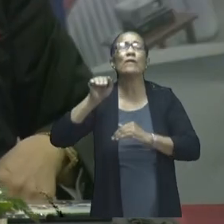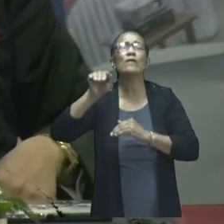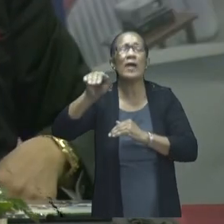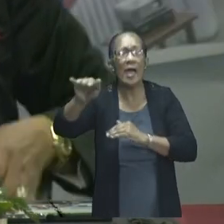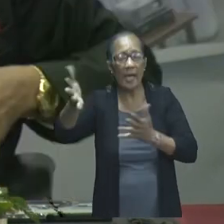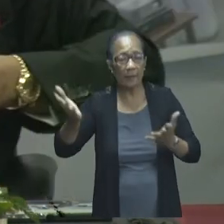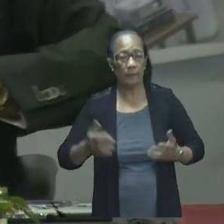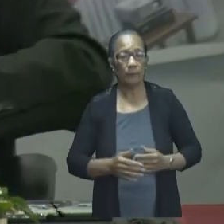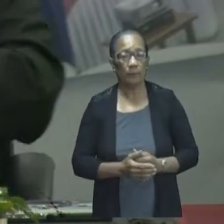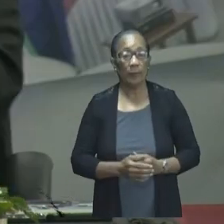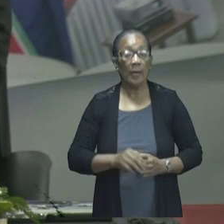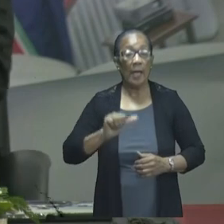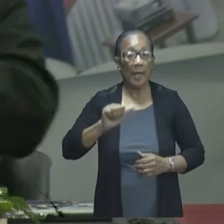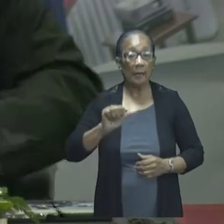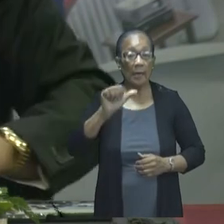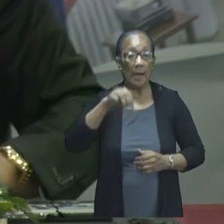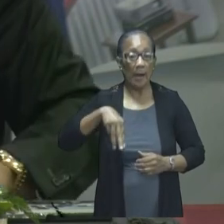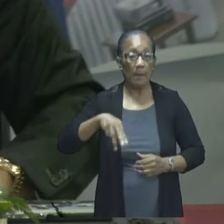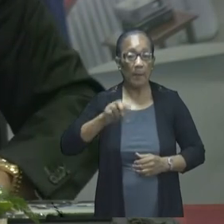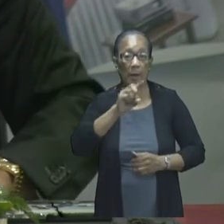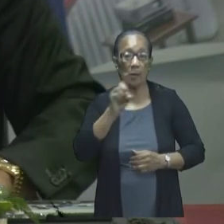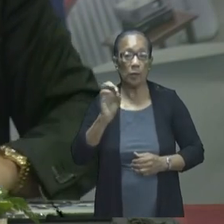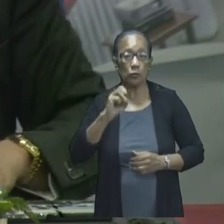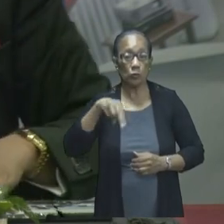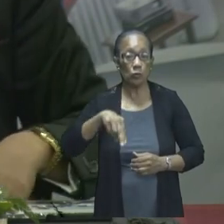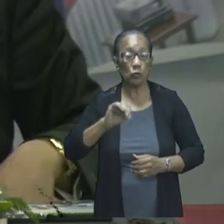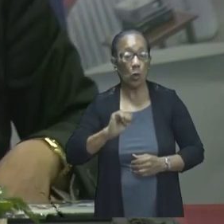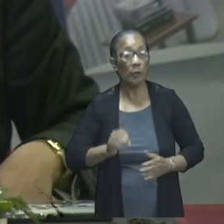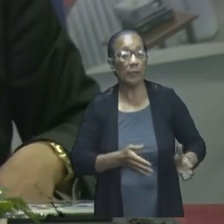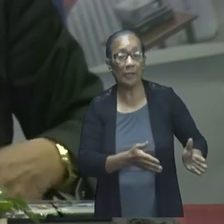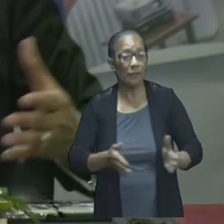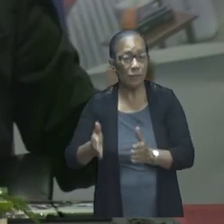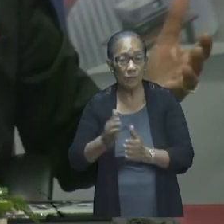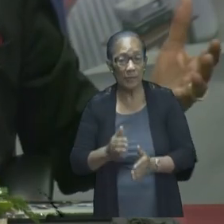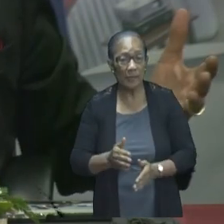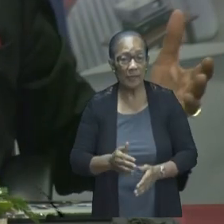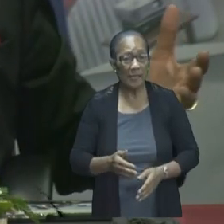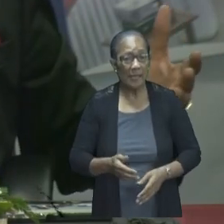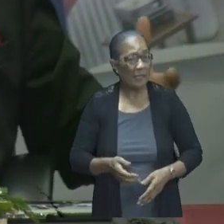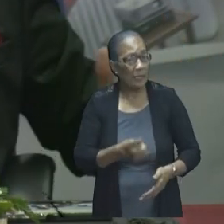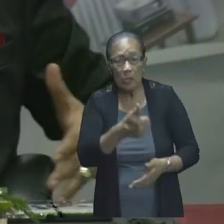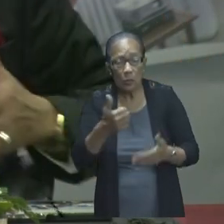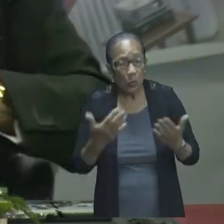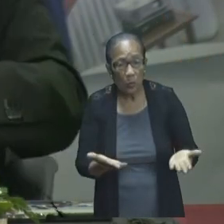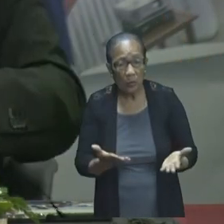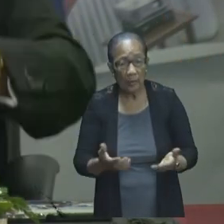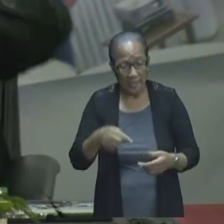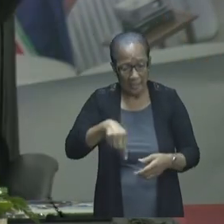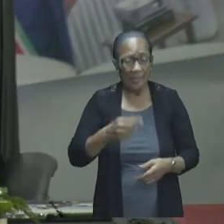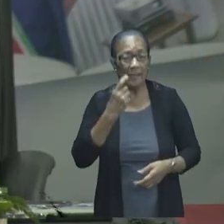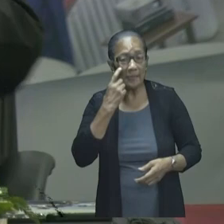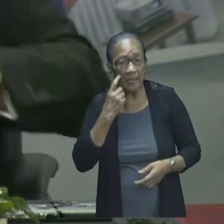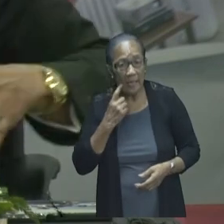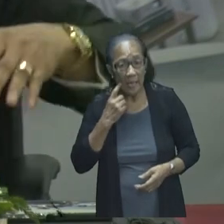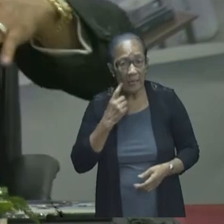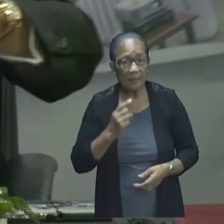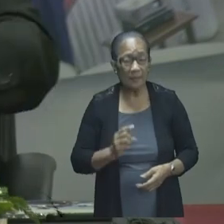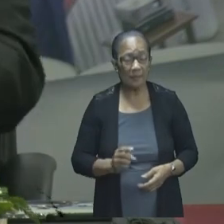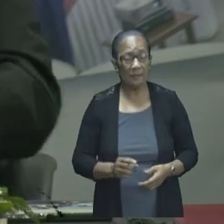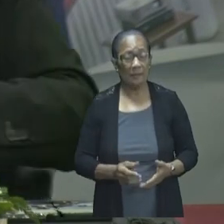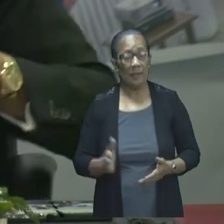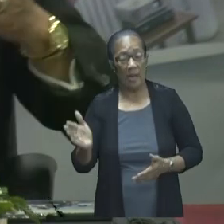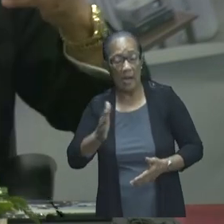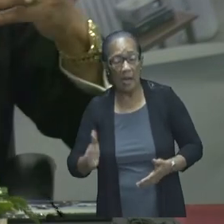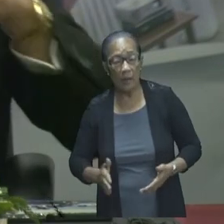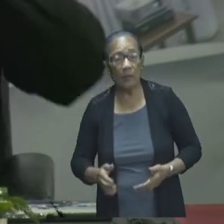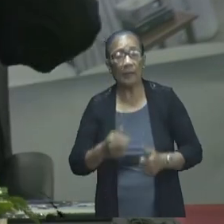en die amazonerivier is niet geschikt voor zonken transport nou hier is the coast highway shard base